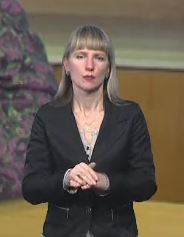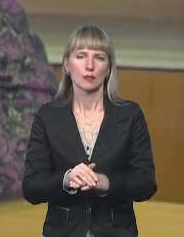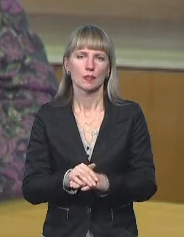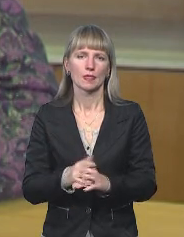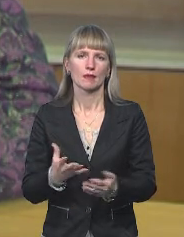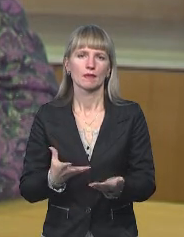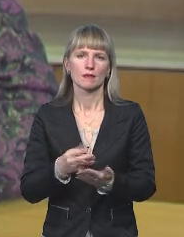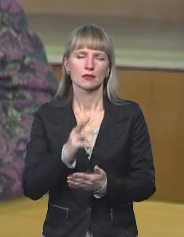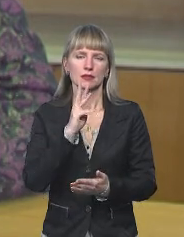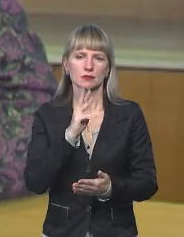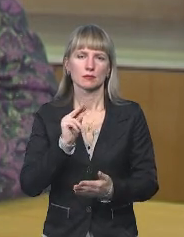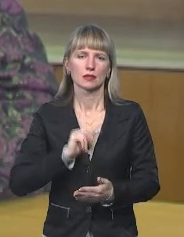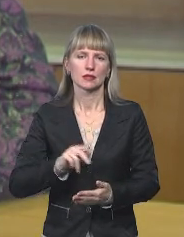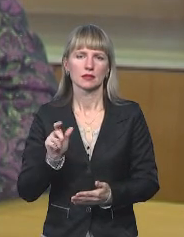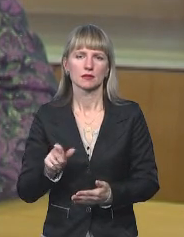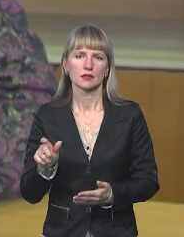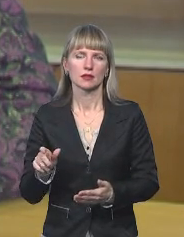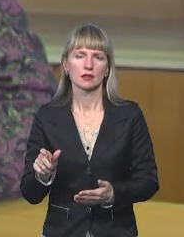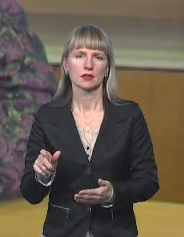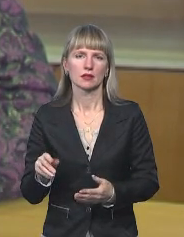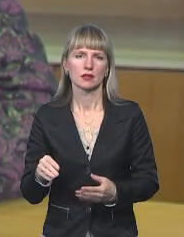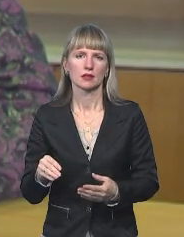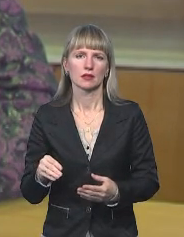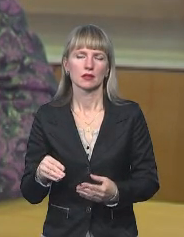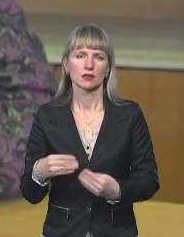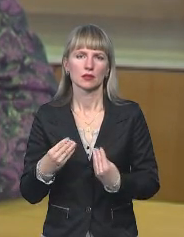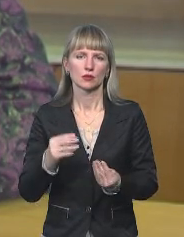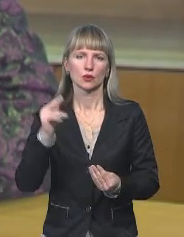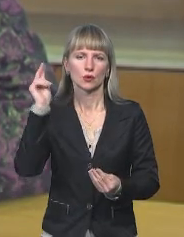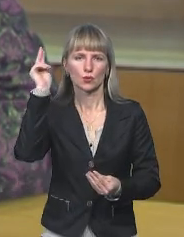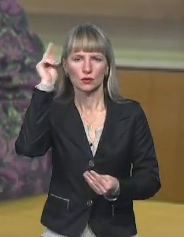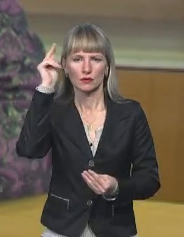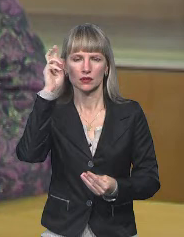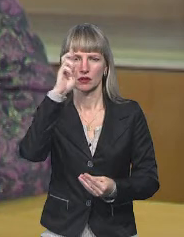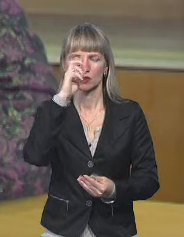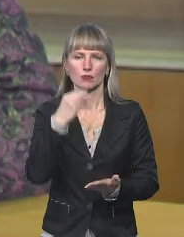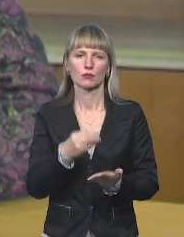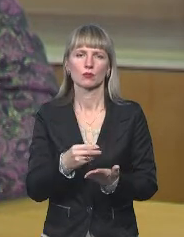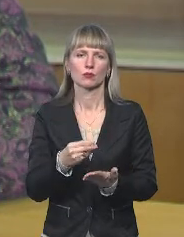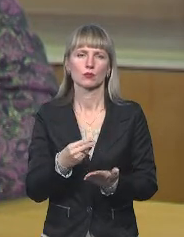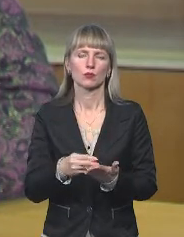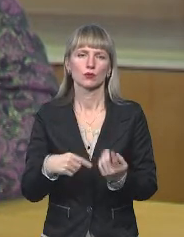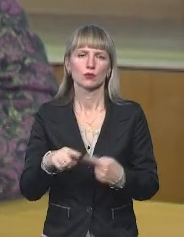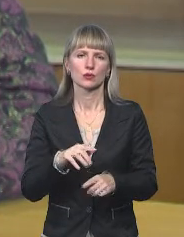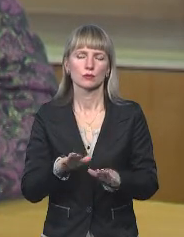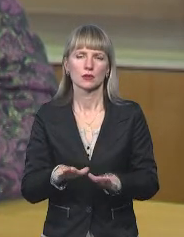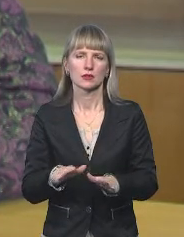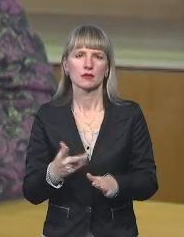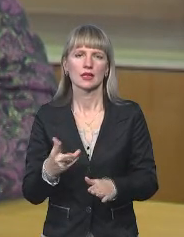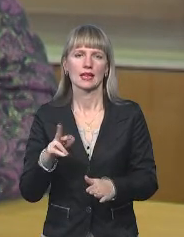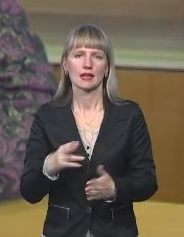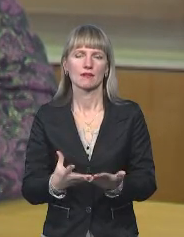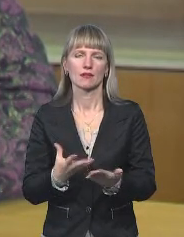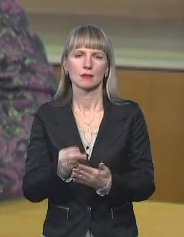заробітної плати працівників, надається освітня субвенція з державного бюджету місцевим бюджетам для